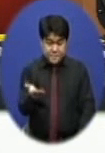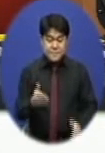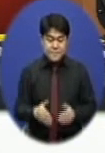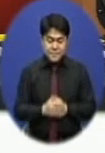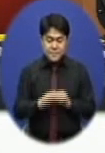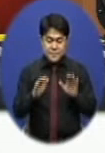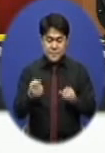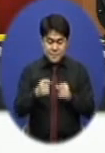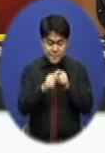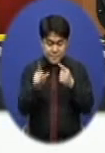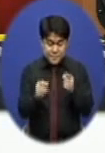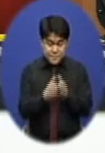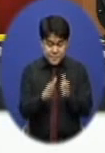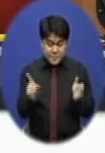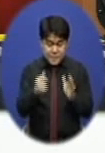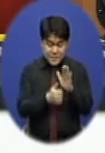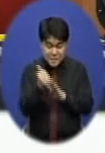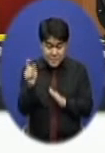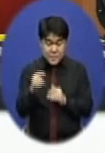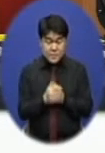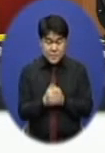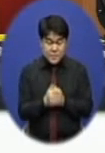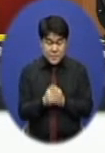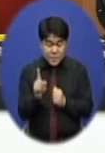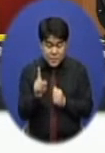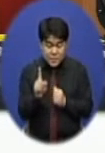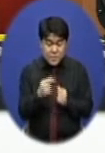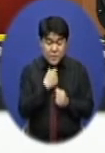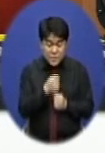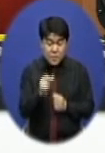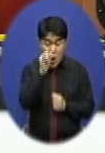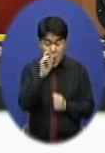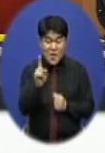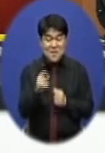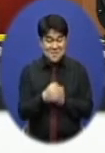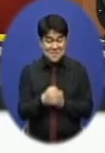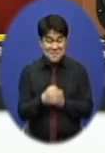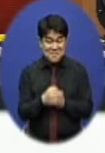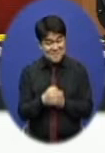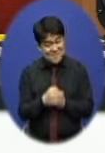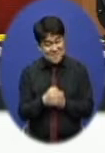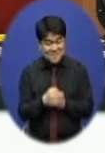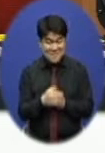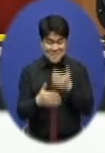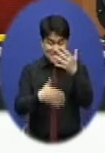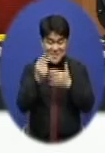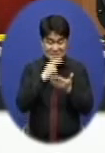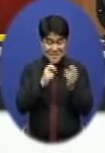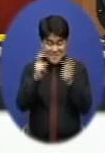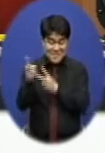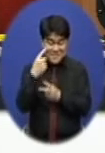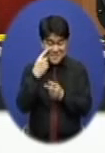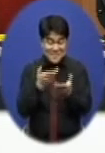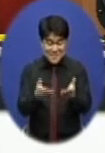새해도 왔는데 어떤 네. 희망과 뭐 어떤 그 어떤 바람이 있다면. 네, 이제 저거 영상 편지를 띄우자고요.